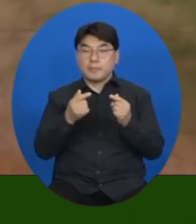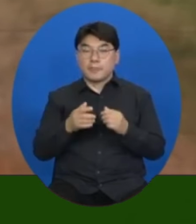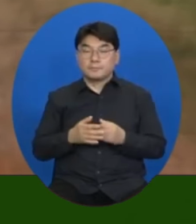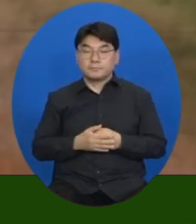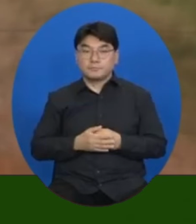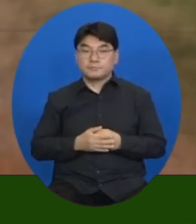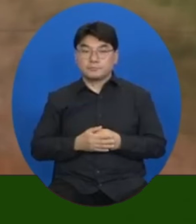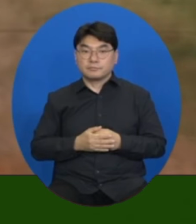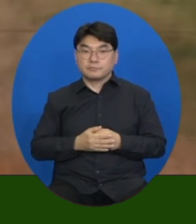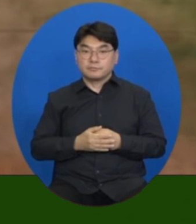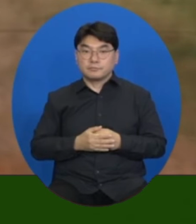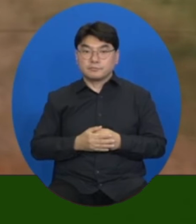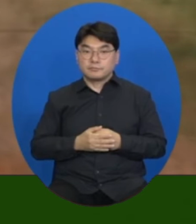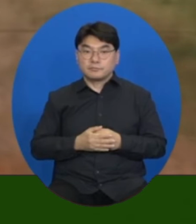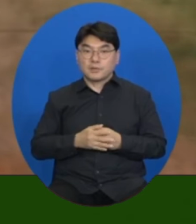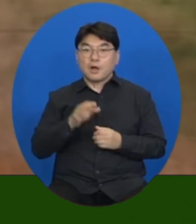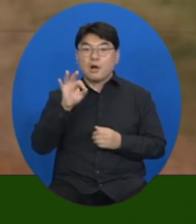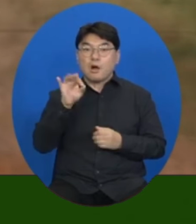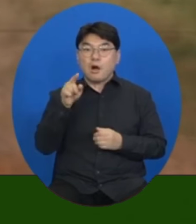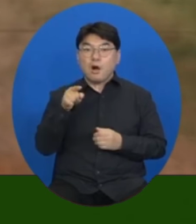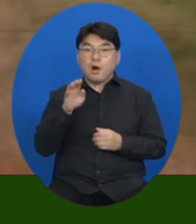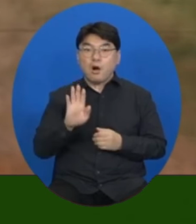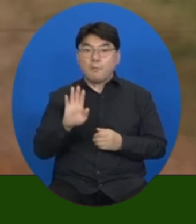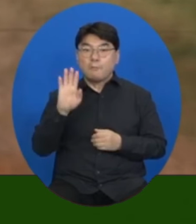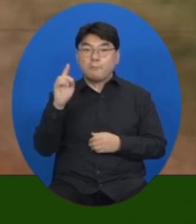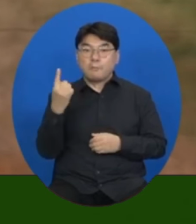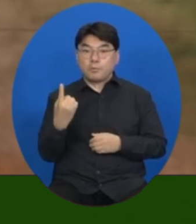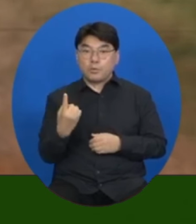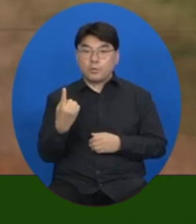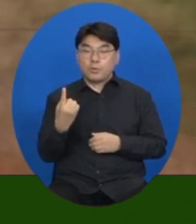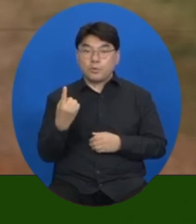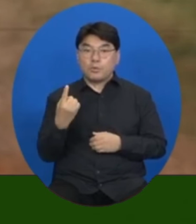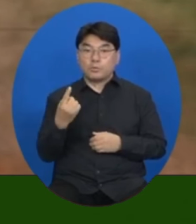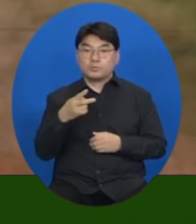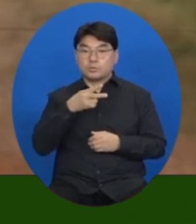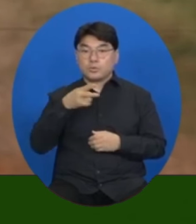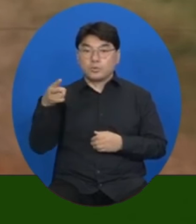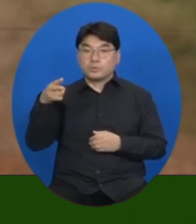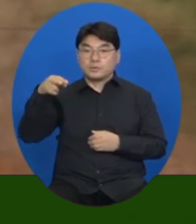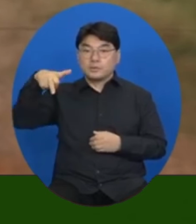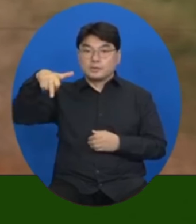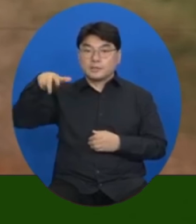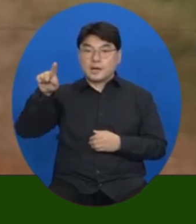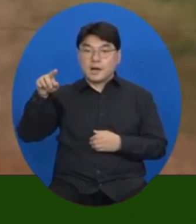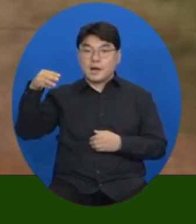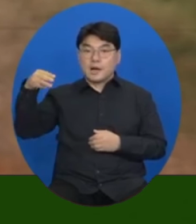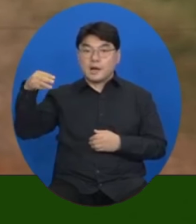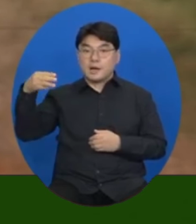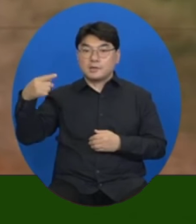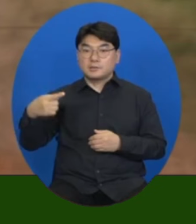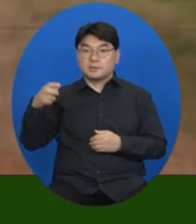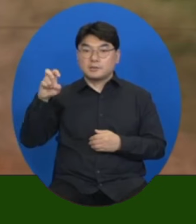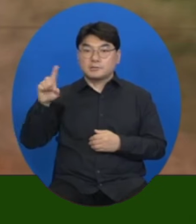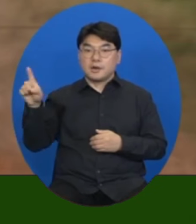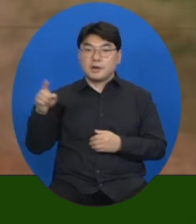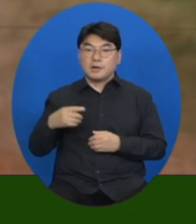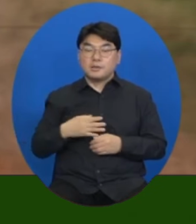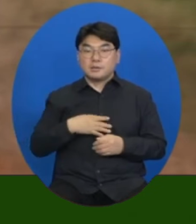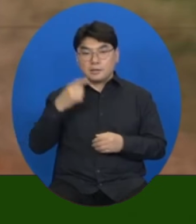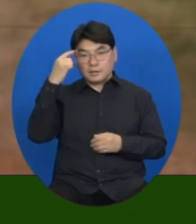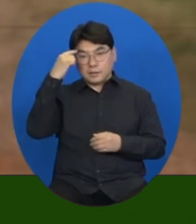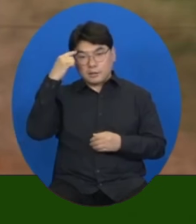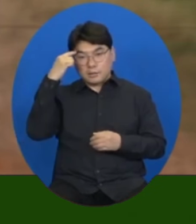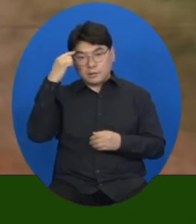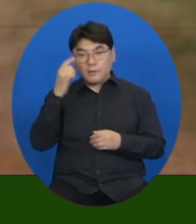하지만 힌두교의 업보를 가르칩니다 업보 어보는 카르마에 우리가 생각한 것이나 말 행동으로 지은 원인